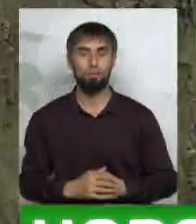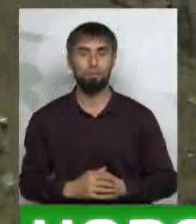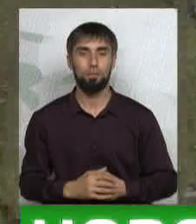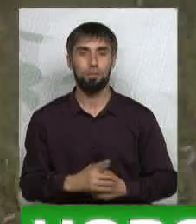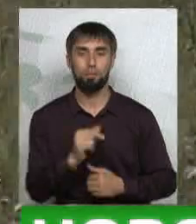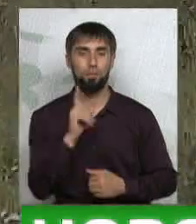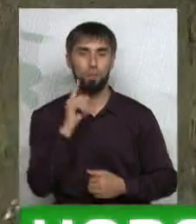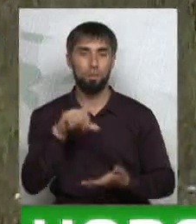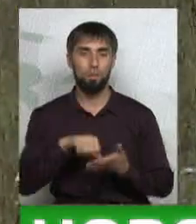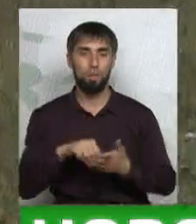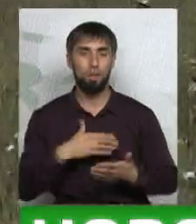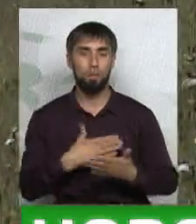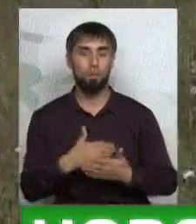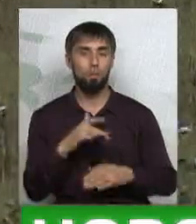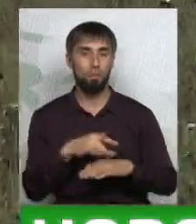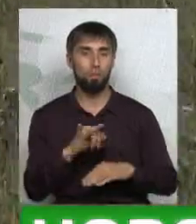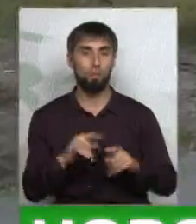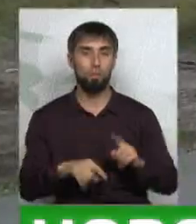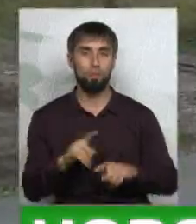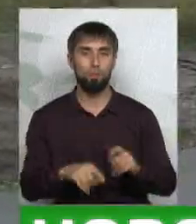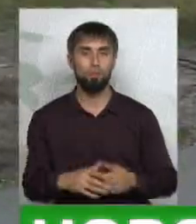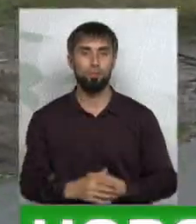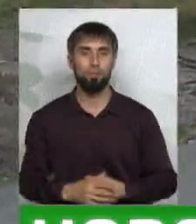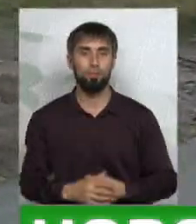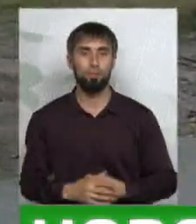За юных участников активно болеют и родители.